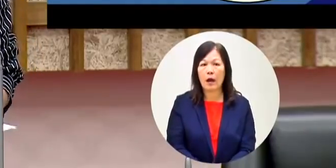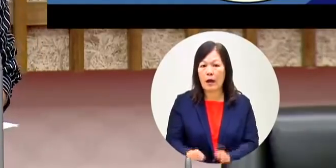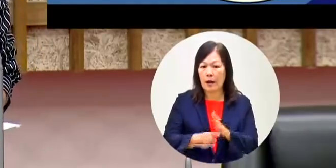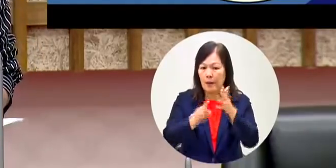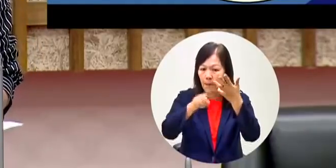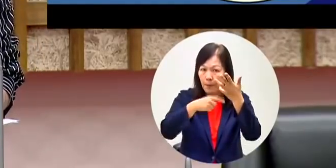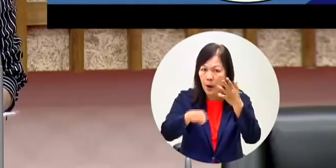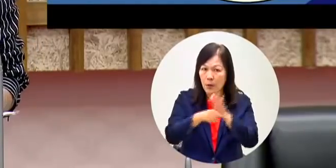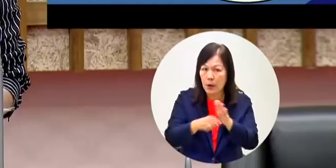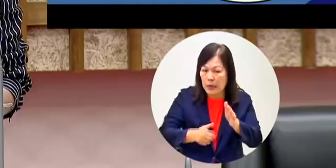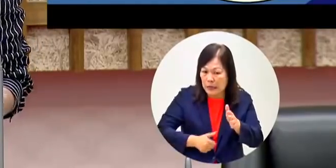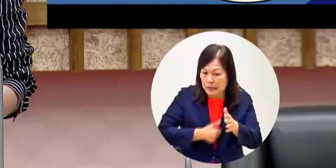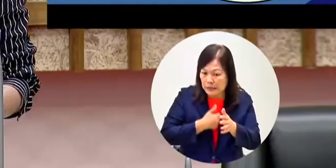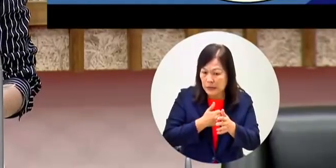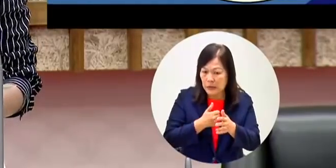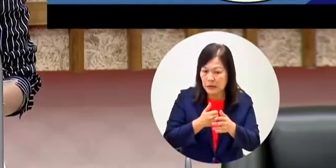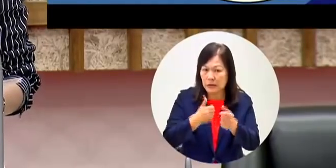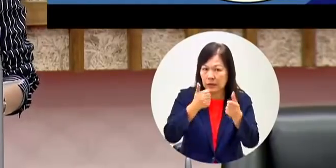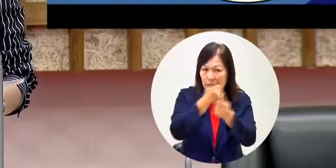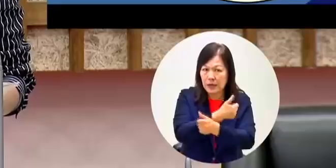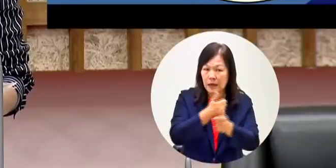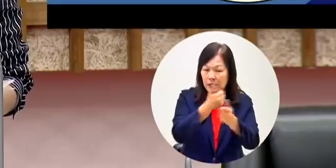副局长代理中的这8位。